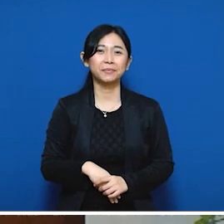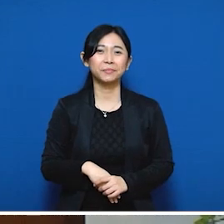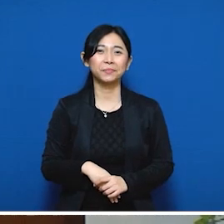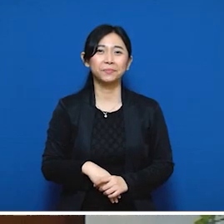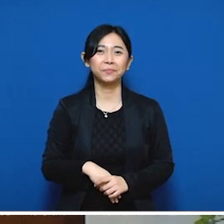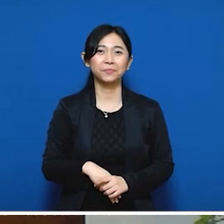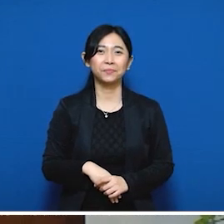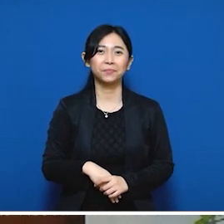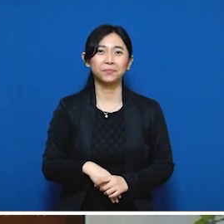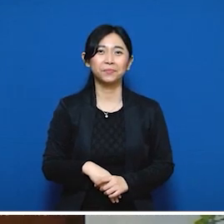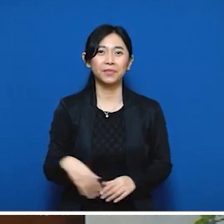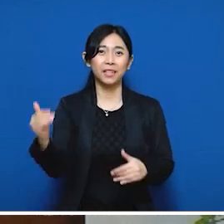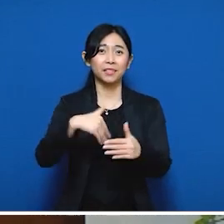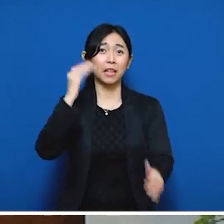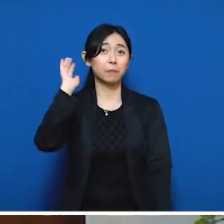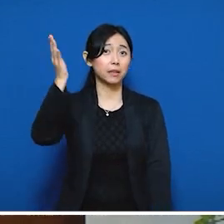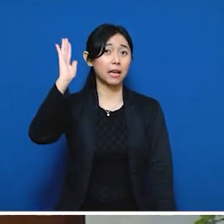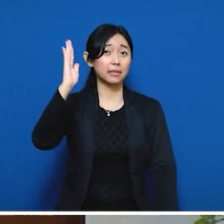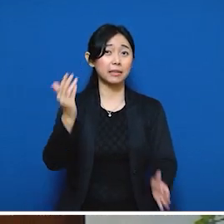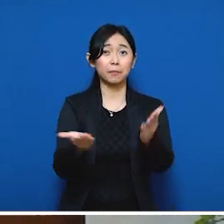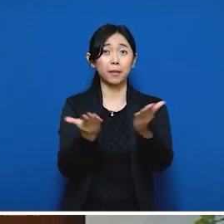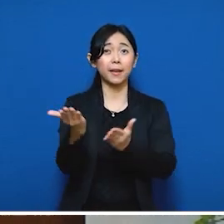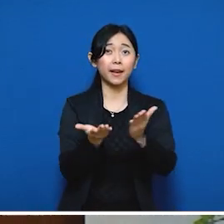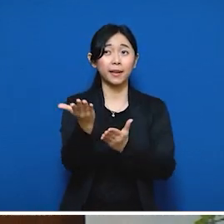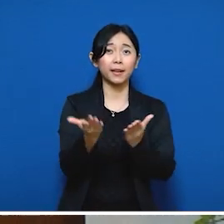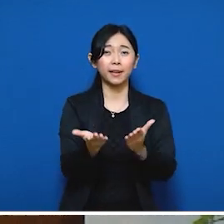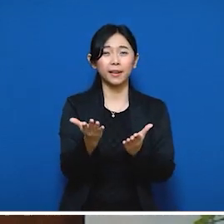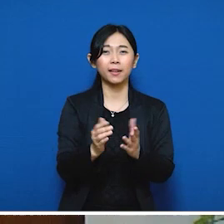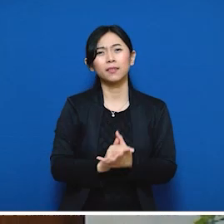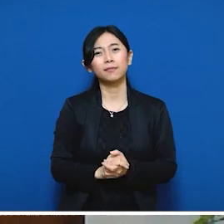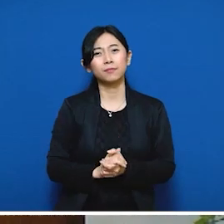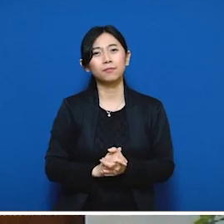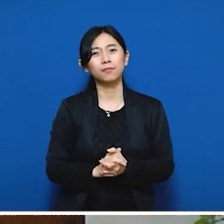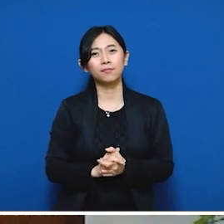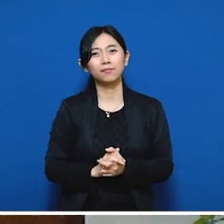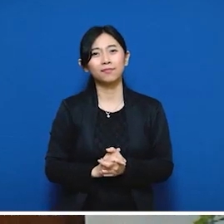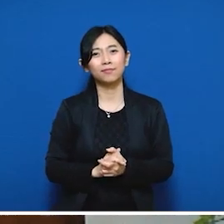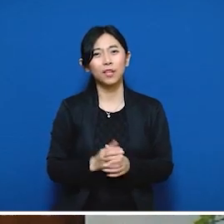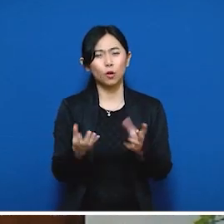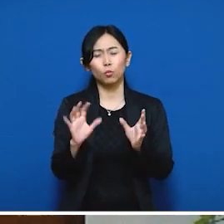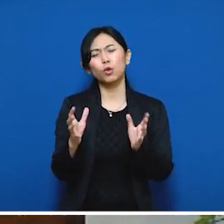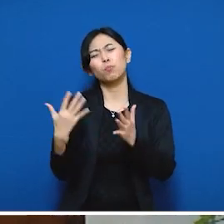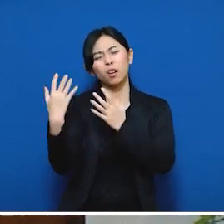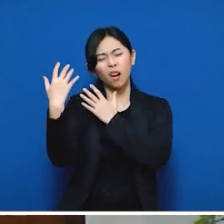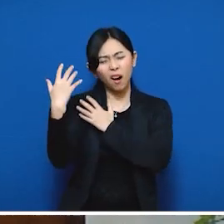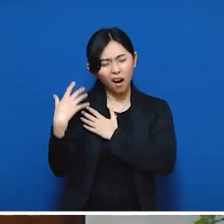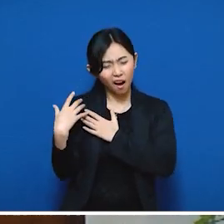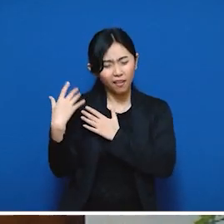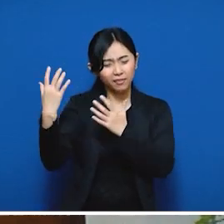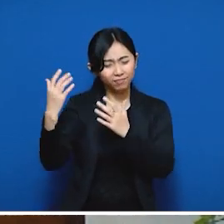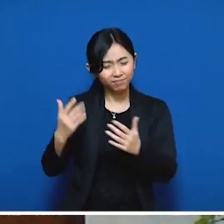Termasuk kesaksian dan pelayanan yang mungkin berat untuk